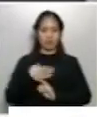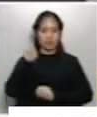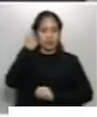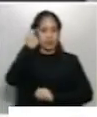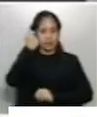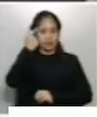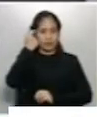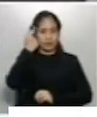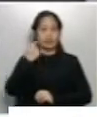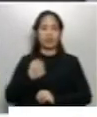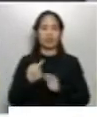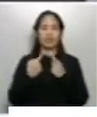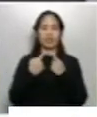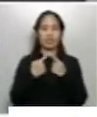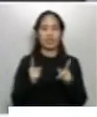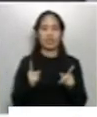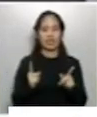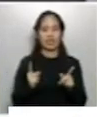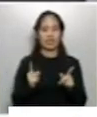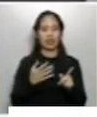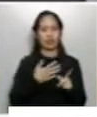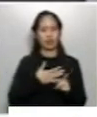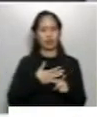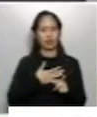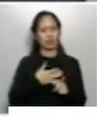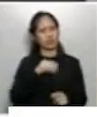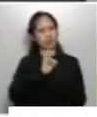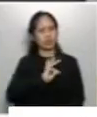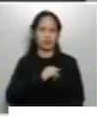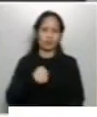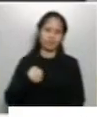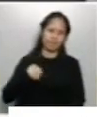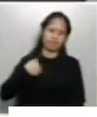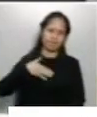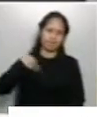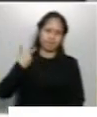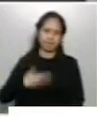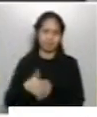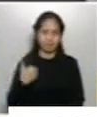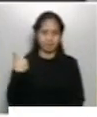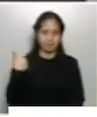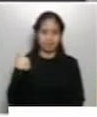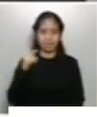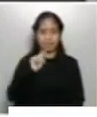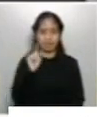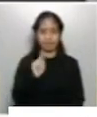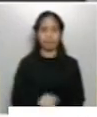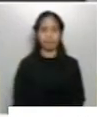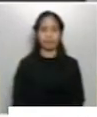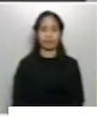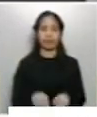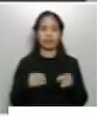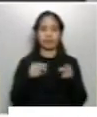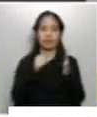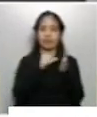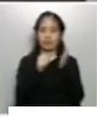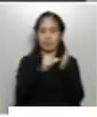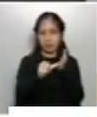านพูดนะแต่ว่าผมก็ยังข้องใจอยู่ท่านประธานว่าการแก้